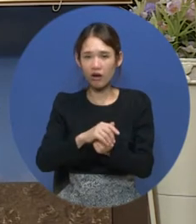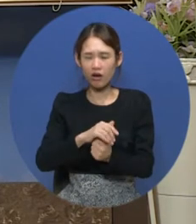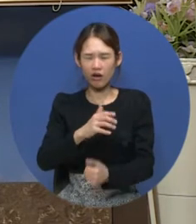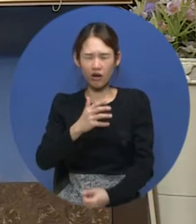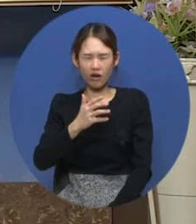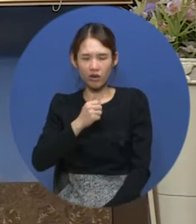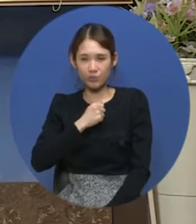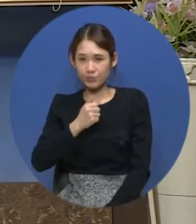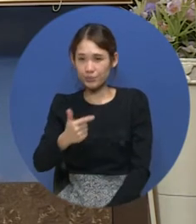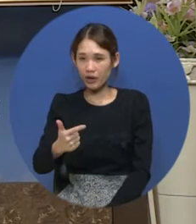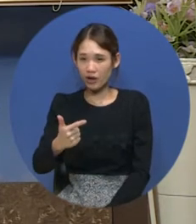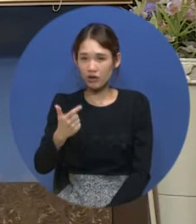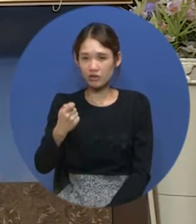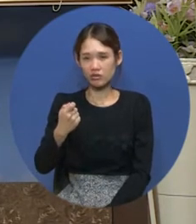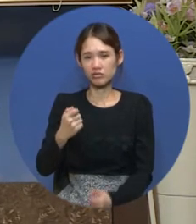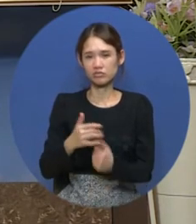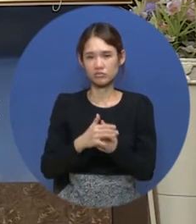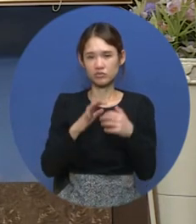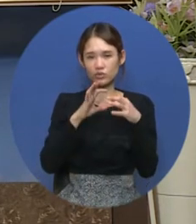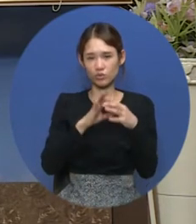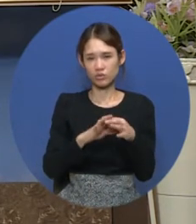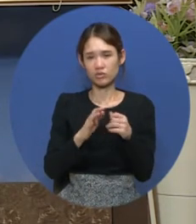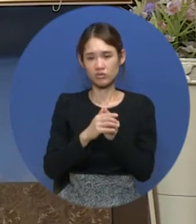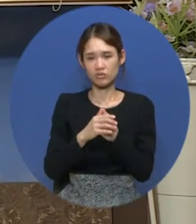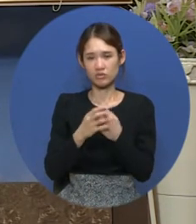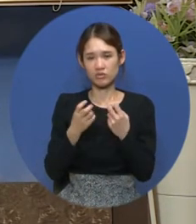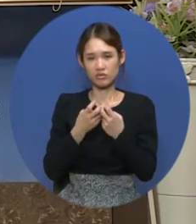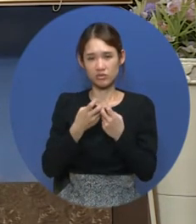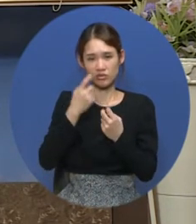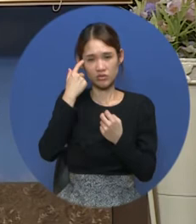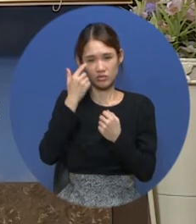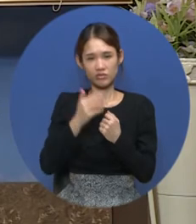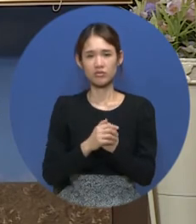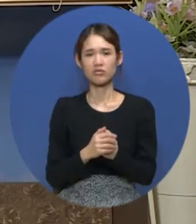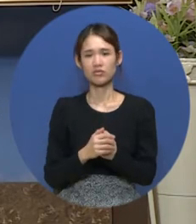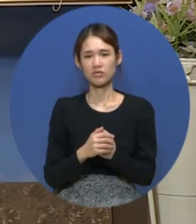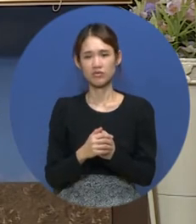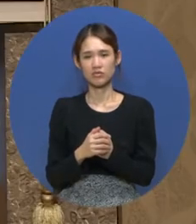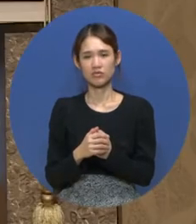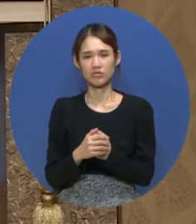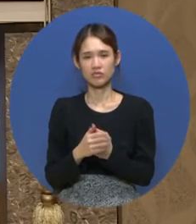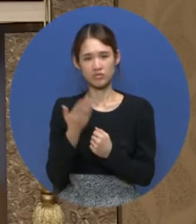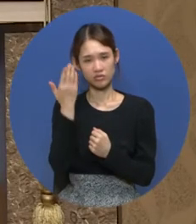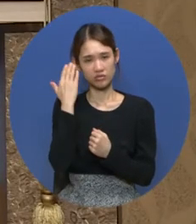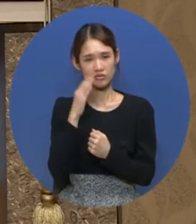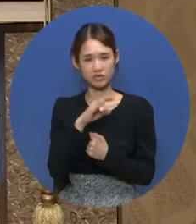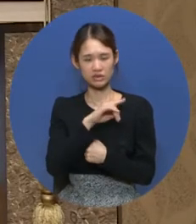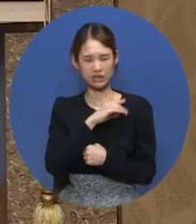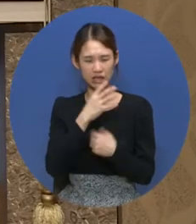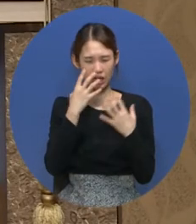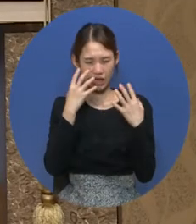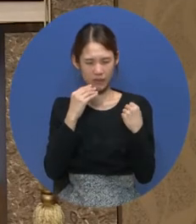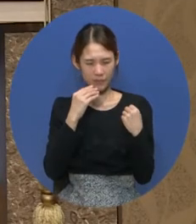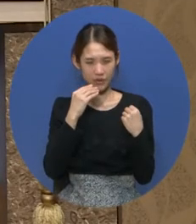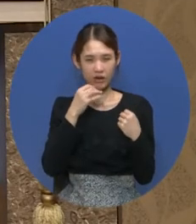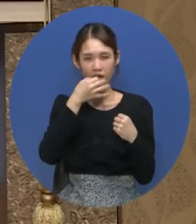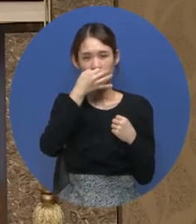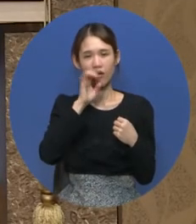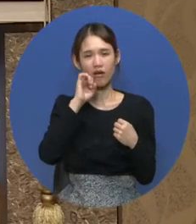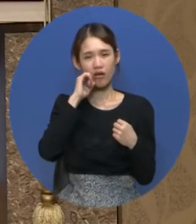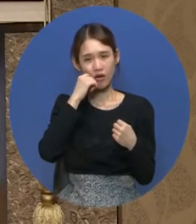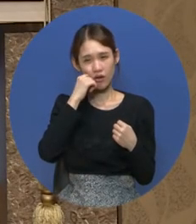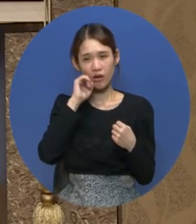치명적일 것 같은데요 이 부분에 대해서는 어떤 대책을 좀 생각하고 계신가요 요새 제 일반 인제 그